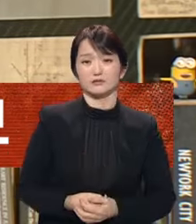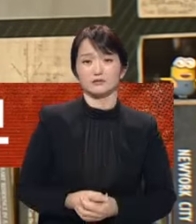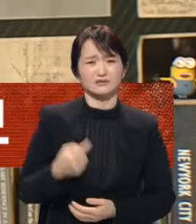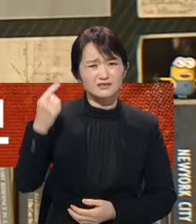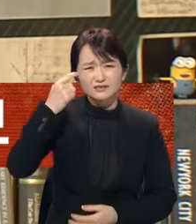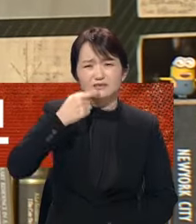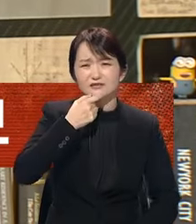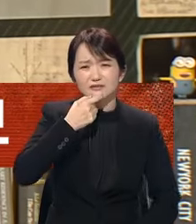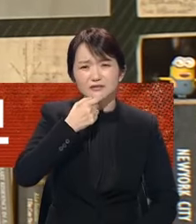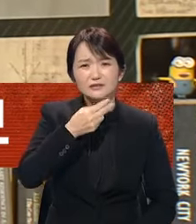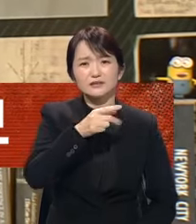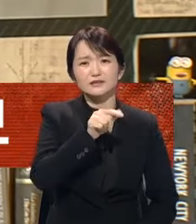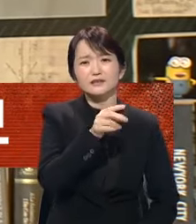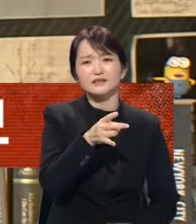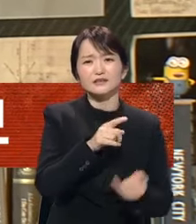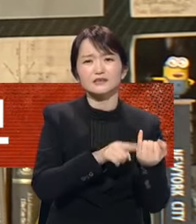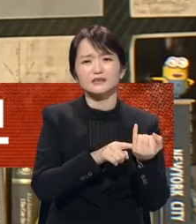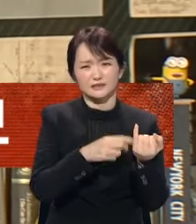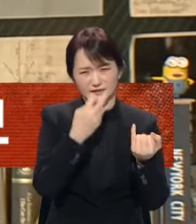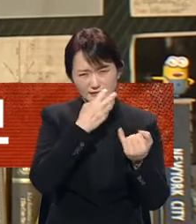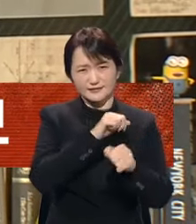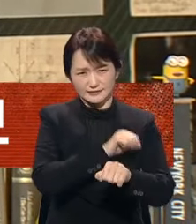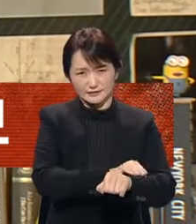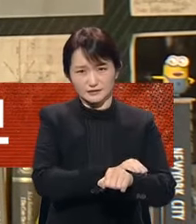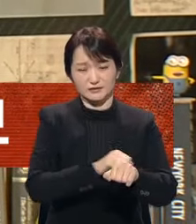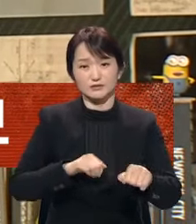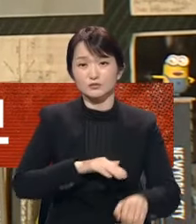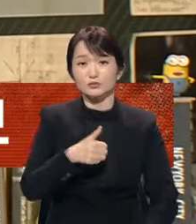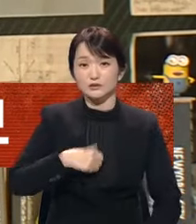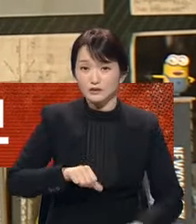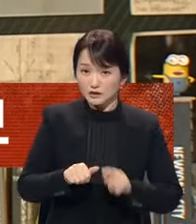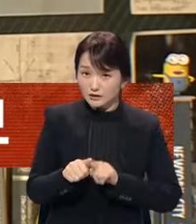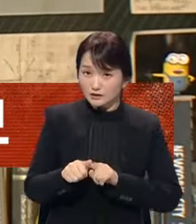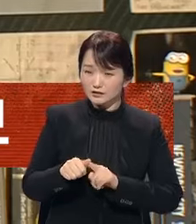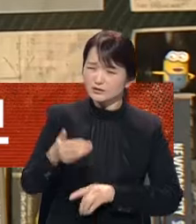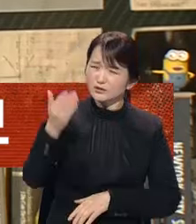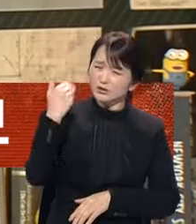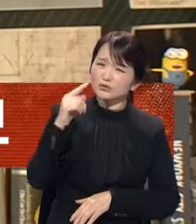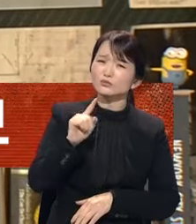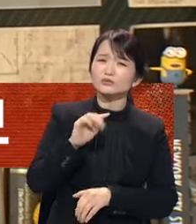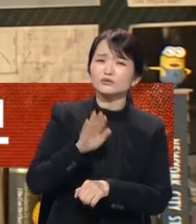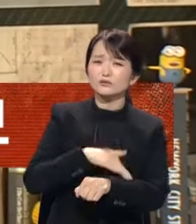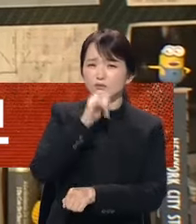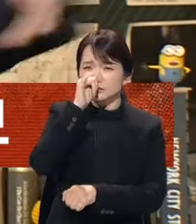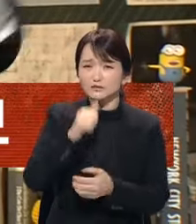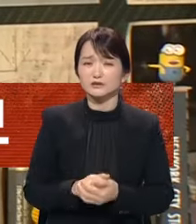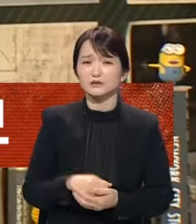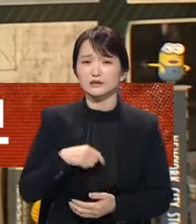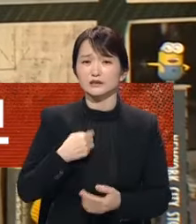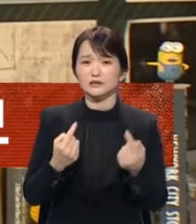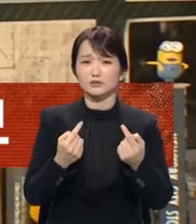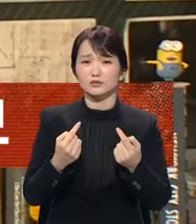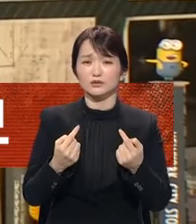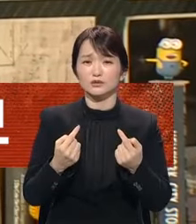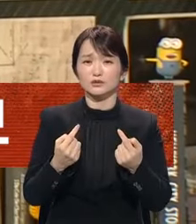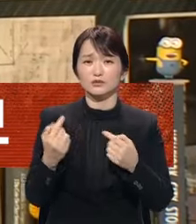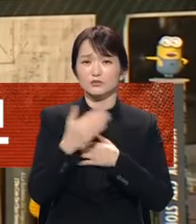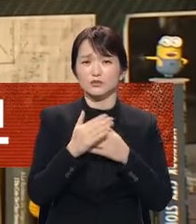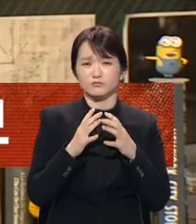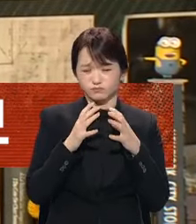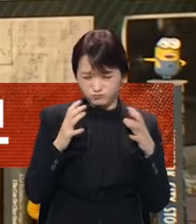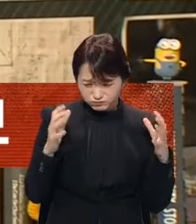듣기 싫으면 다해 네가 진작에 관리를 좀 했어야지 우리 지열이는 전생에 뭔 잘못을 했다고 지보다 체중 더 나가는 마누라 데리고